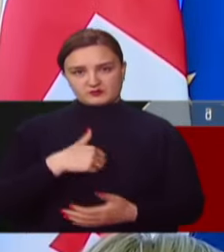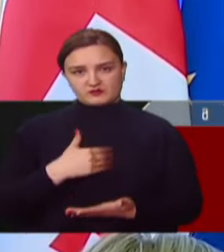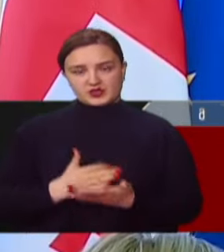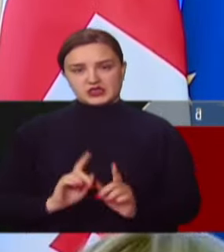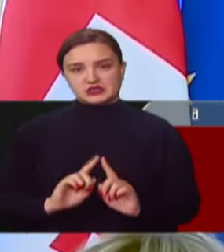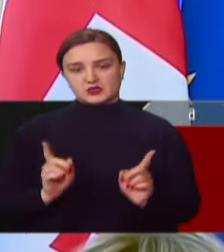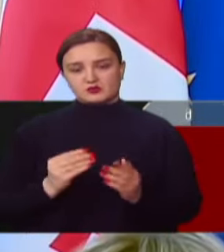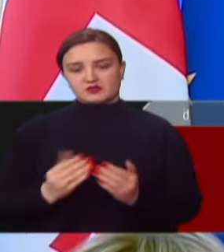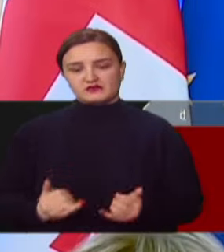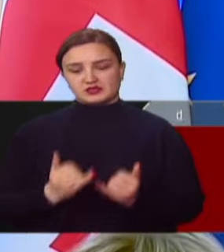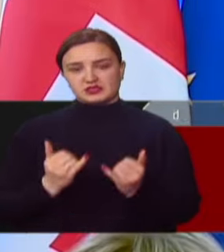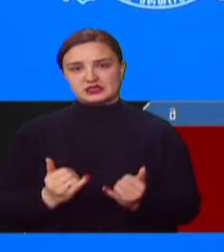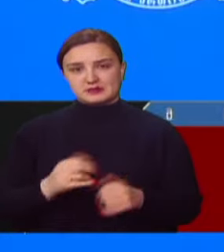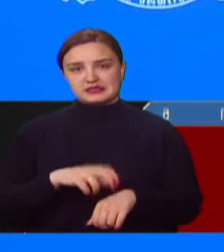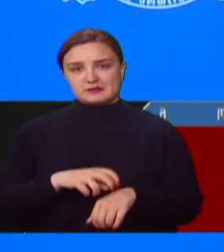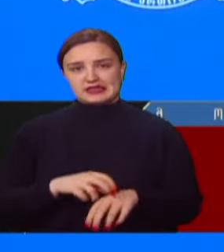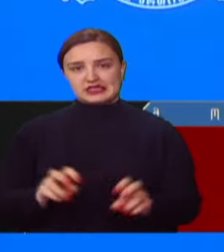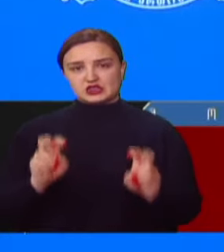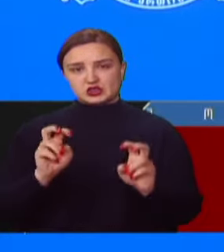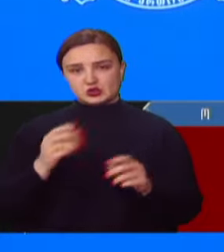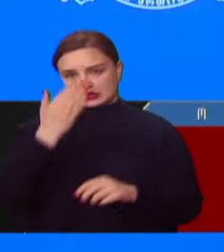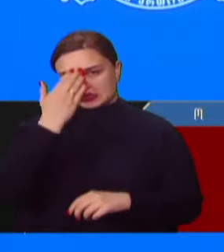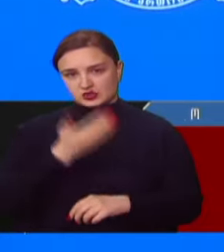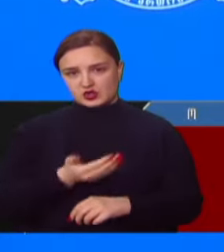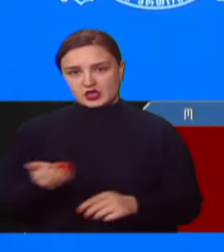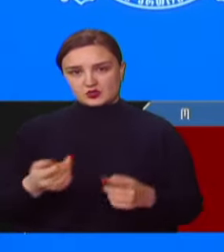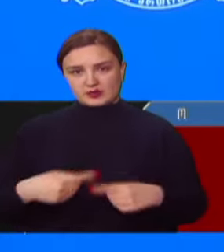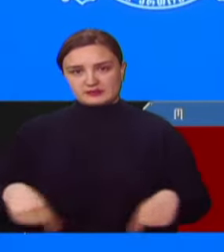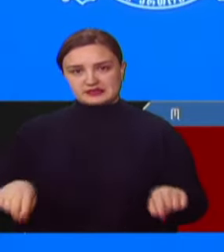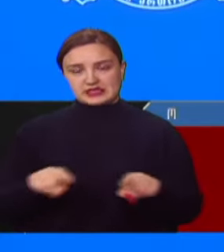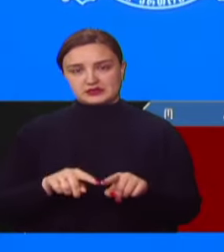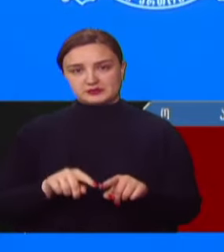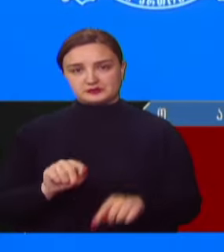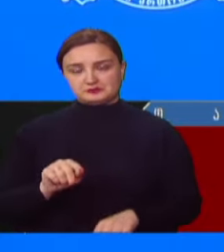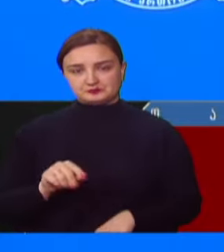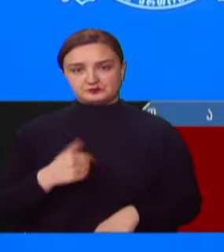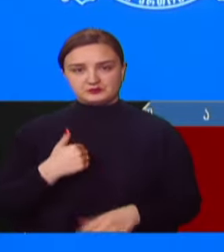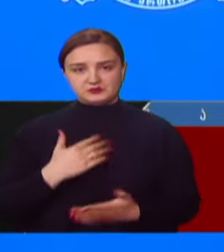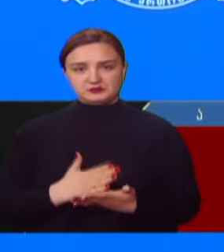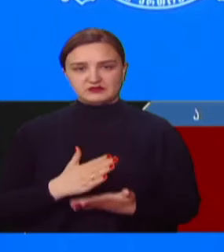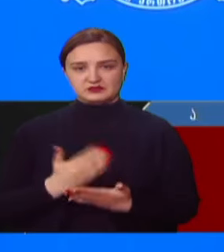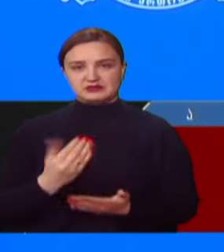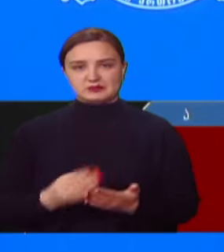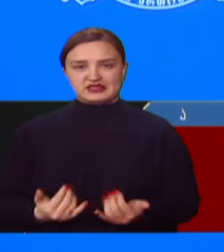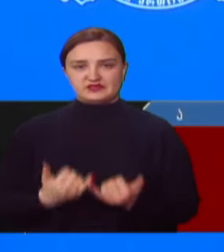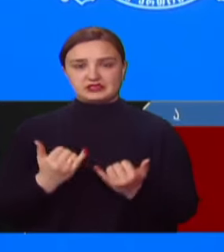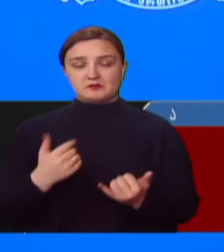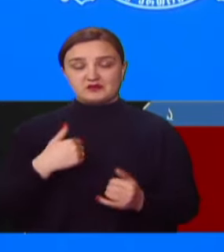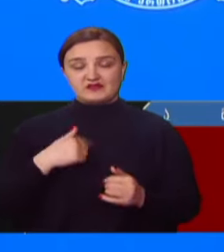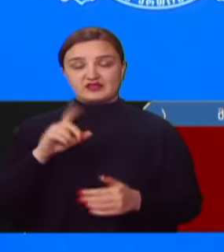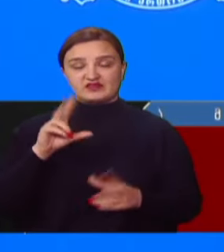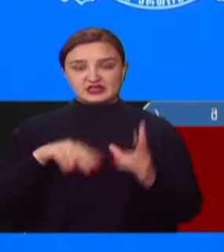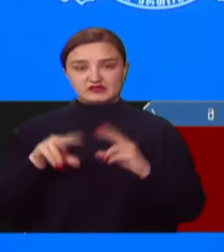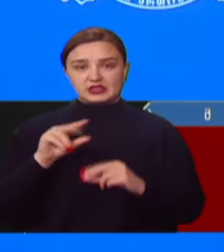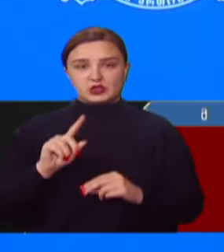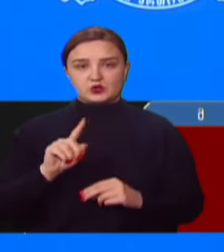განსაკუთრებული პატივისცემა სამედიცინო საზოგადოებისადმი, რომელიც გამაჩნია და რომელიც უთვლი, რომ არის ამ